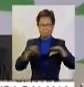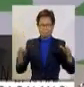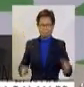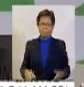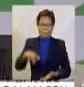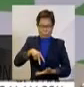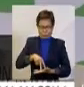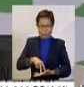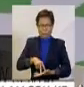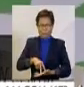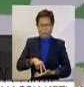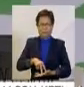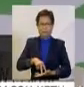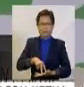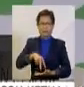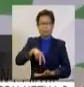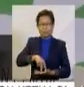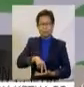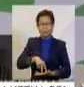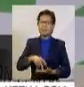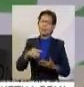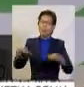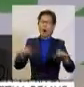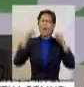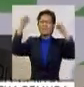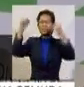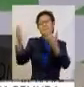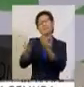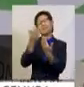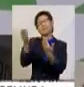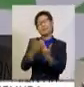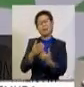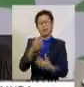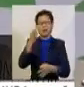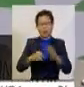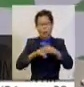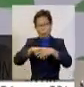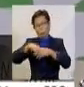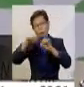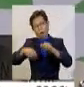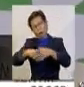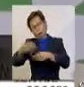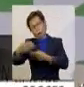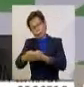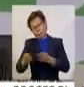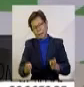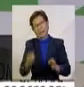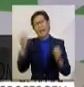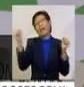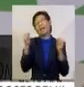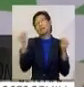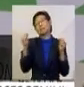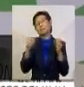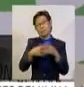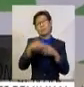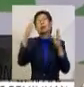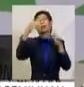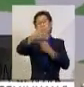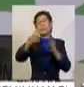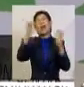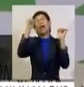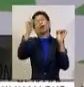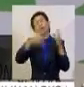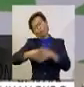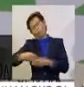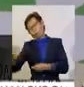Berdiri dan buat eksersis yang mudah. Kalau boleh, keluar daripada bilik aircon. Tak